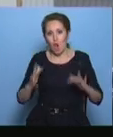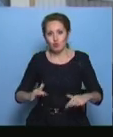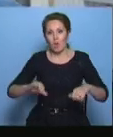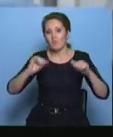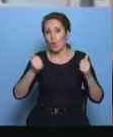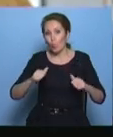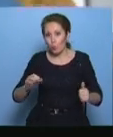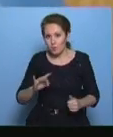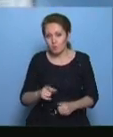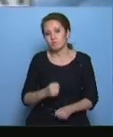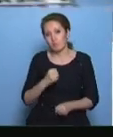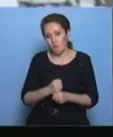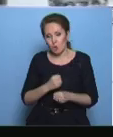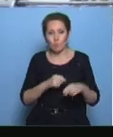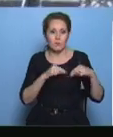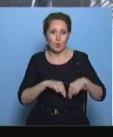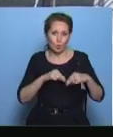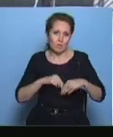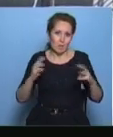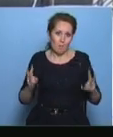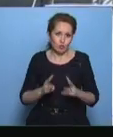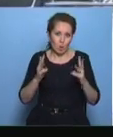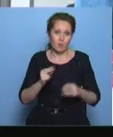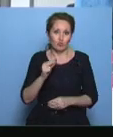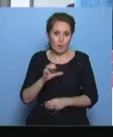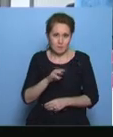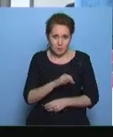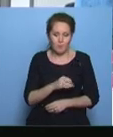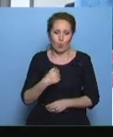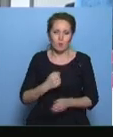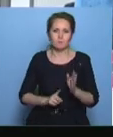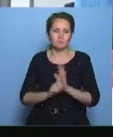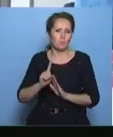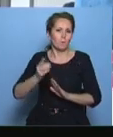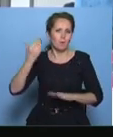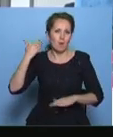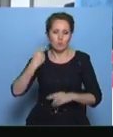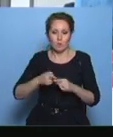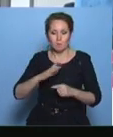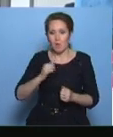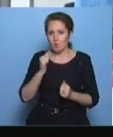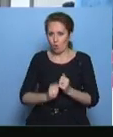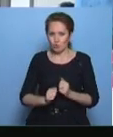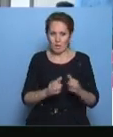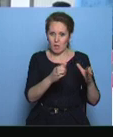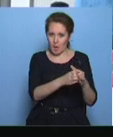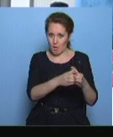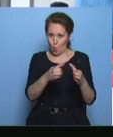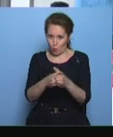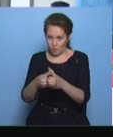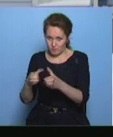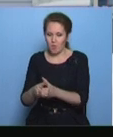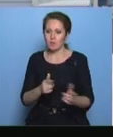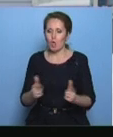фигурки. Делают сотрудники пожарной части. Вот у нас как заведено, ранее было это, каждый караул готовит одну из